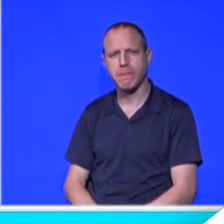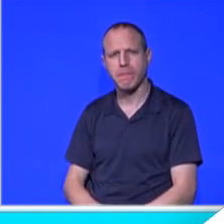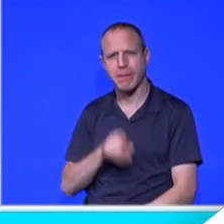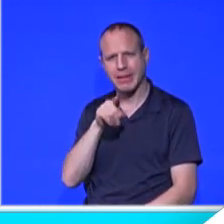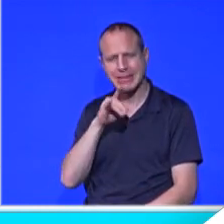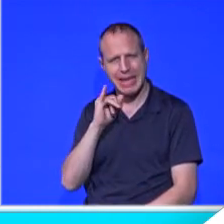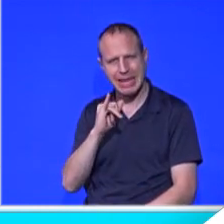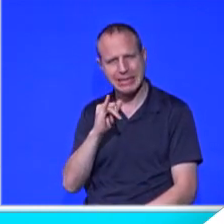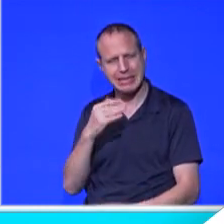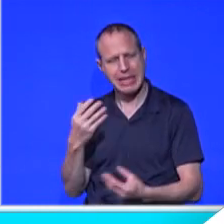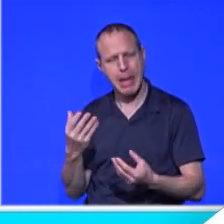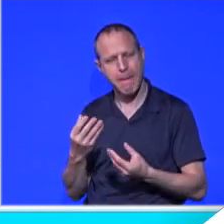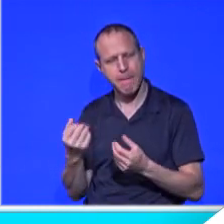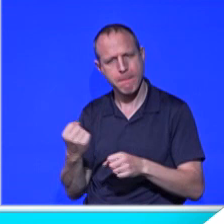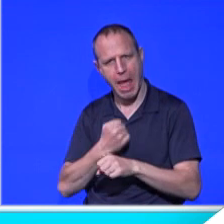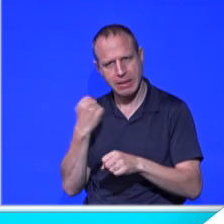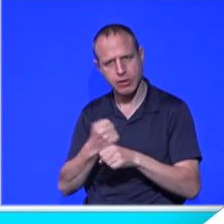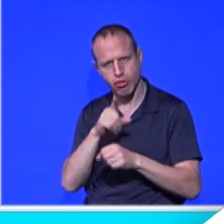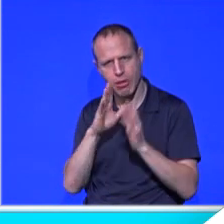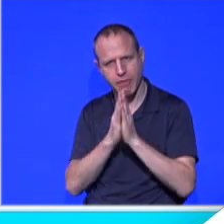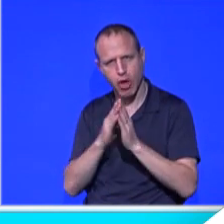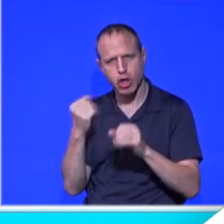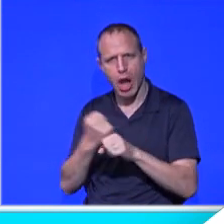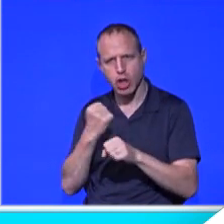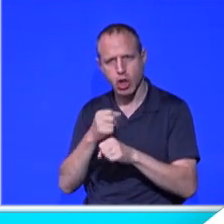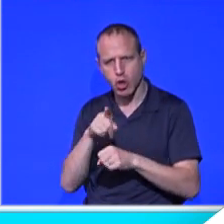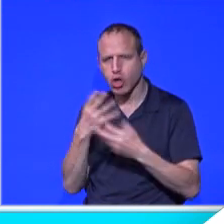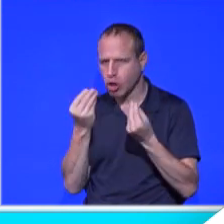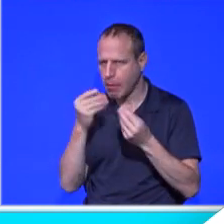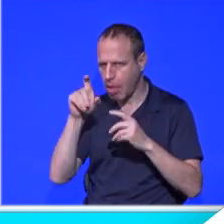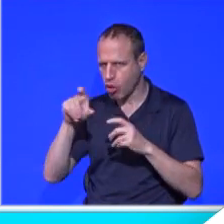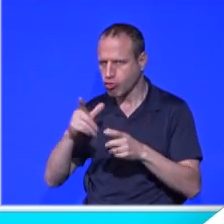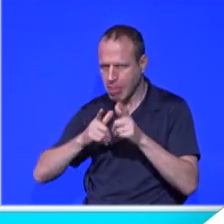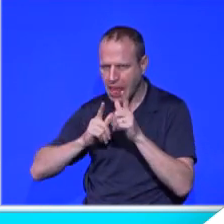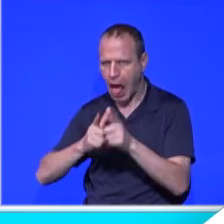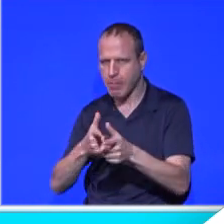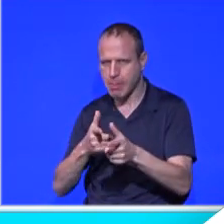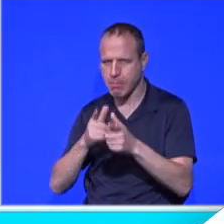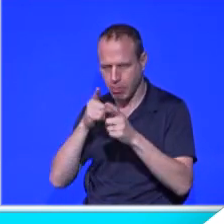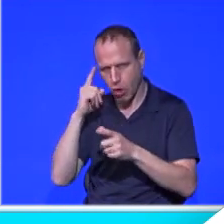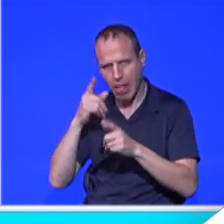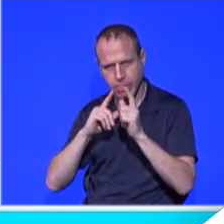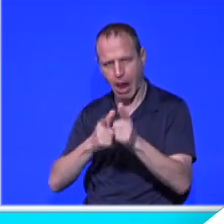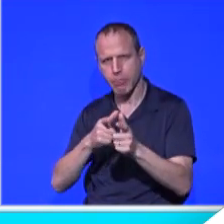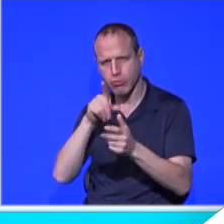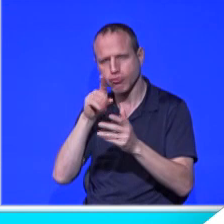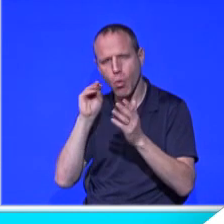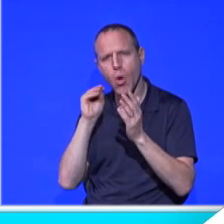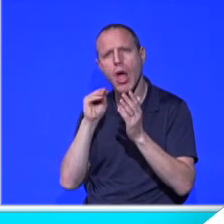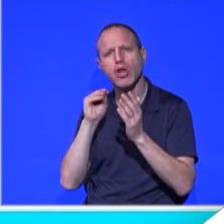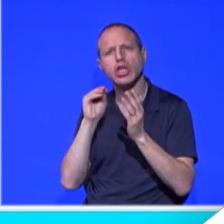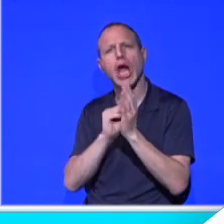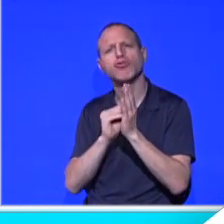וזה איזשהו אקט שאתה מבקש לעשות אותו, שהרבה מאוד אנשים נלחמים, אתה יודע, נלחמים לי שהוא יירשם,